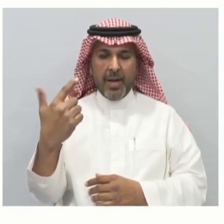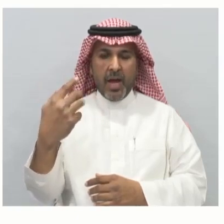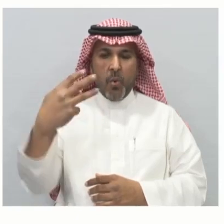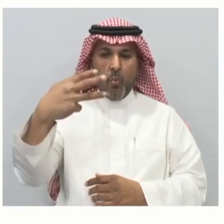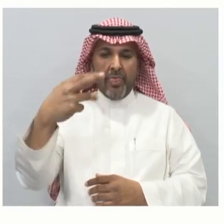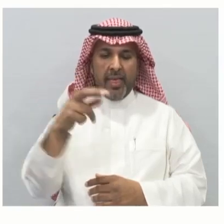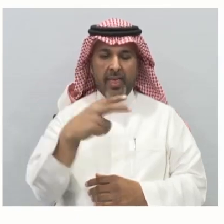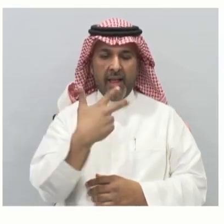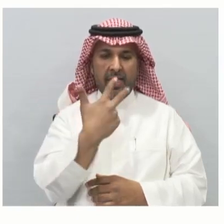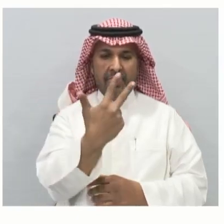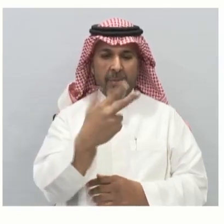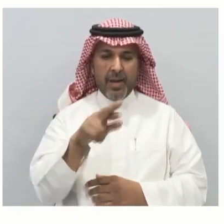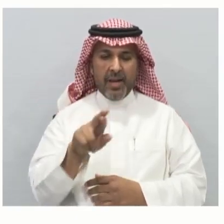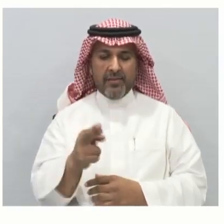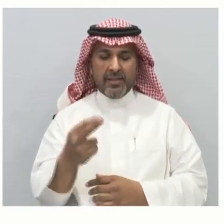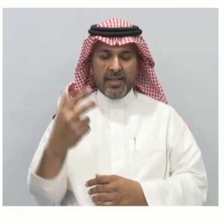5357